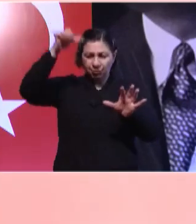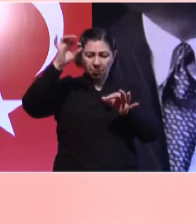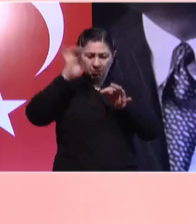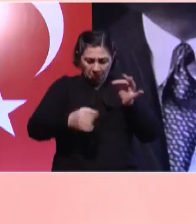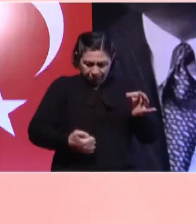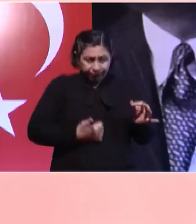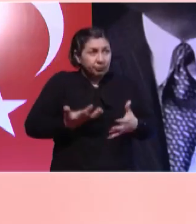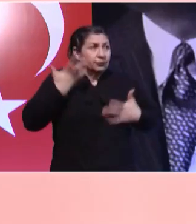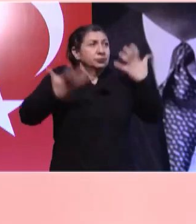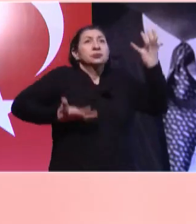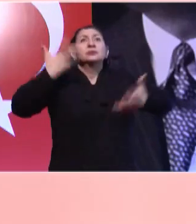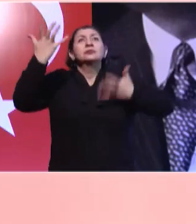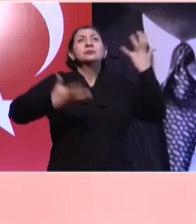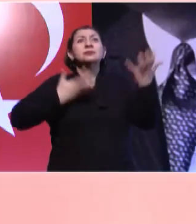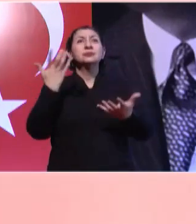yakıyor.